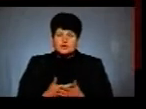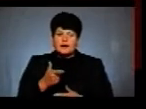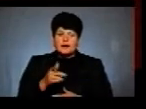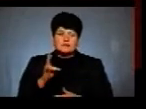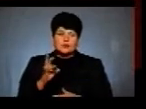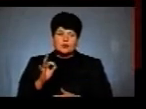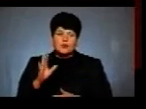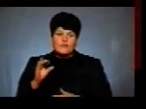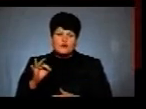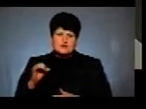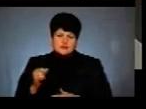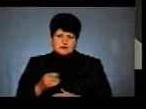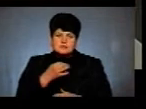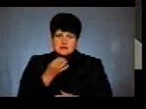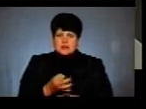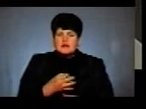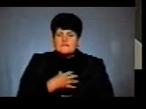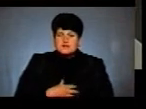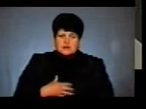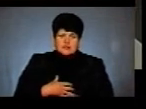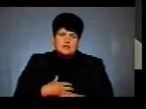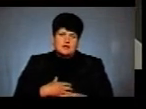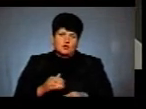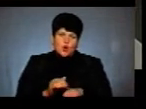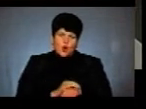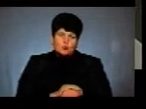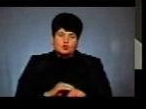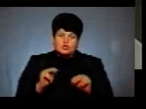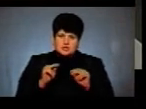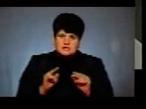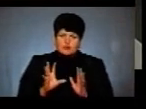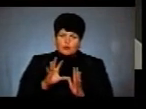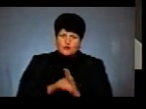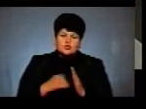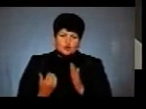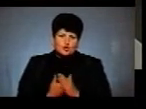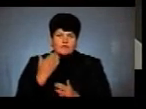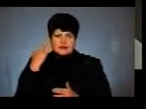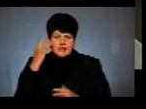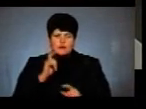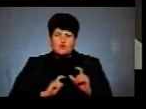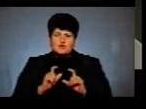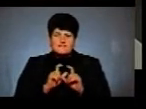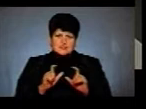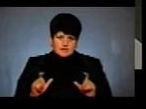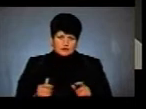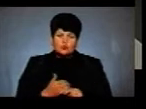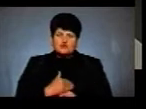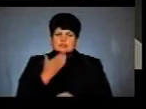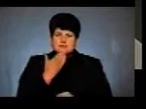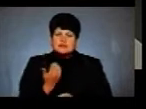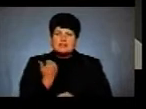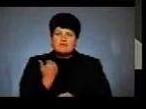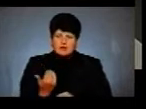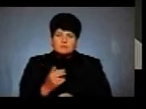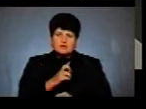Новосад наголосила на важливості академічної доброчесності, також впровадження нових ідей в університетах. Насамперед, хочу запитати вас,